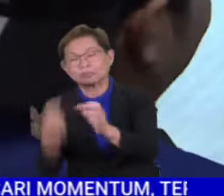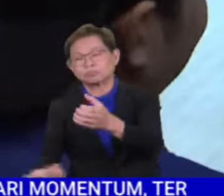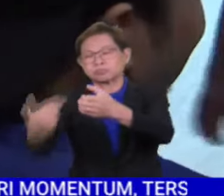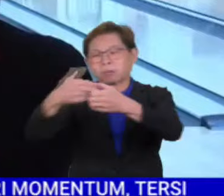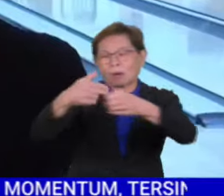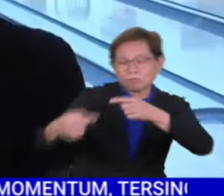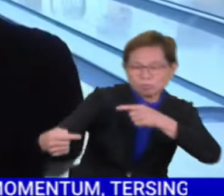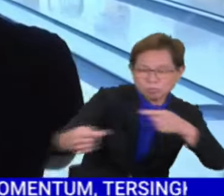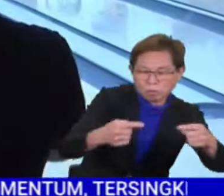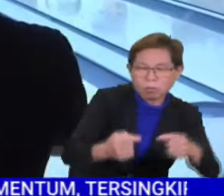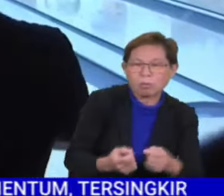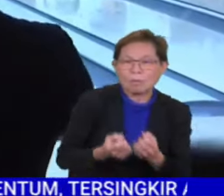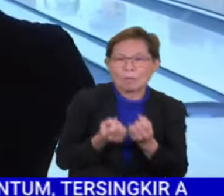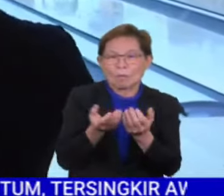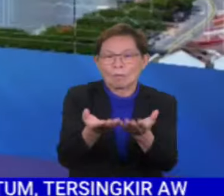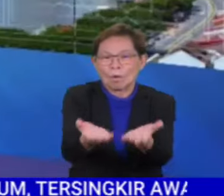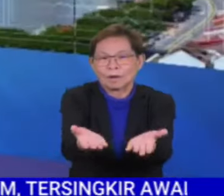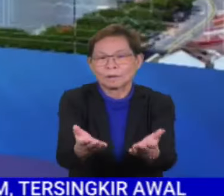menyertai pertandingan tersebut.